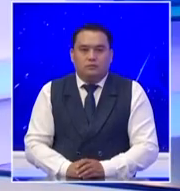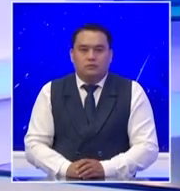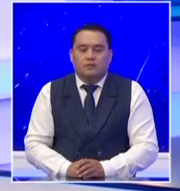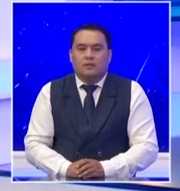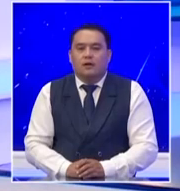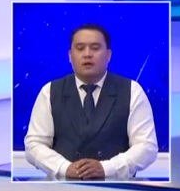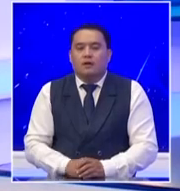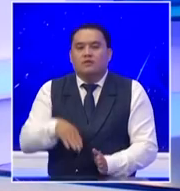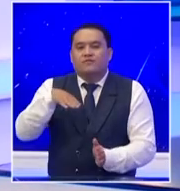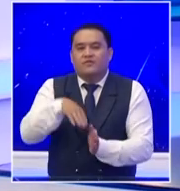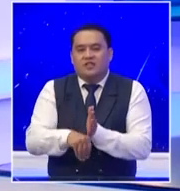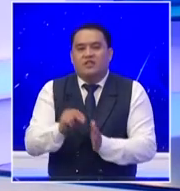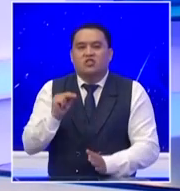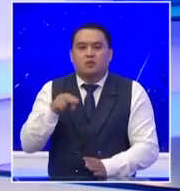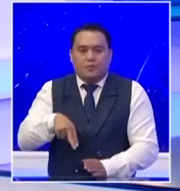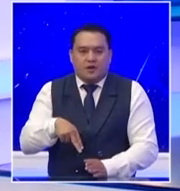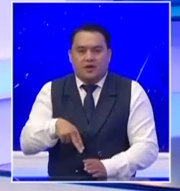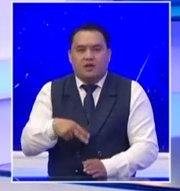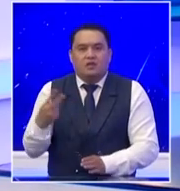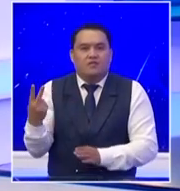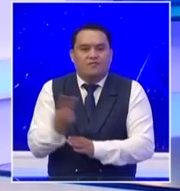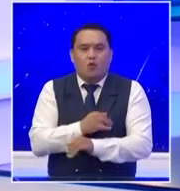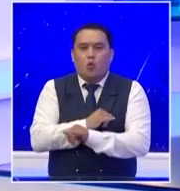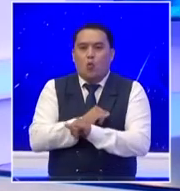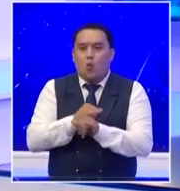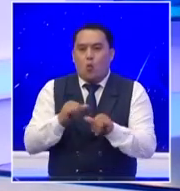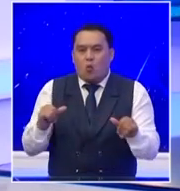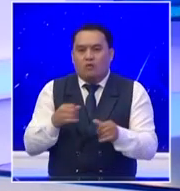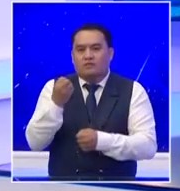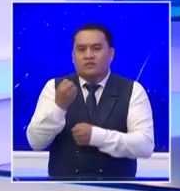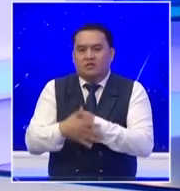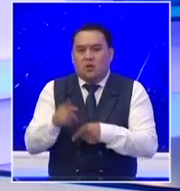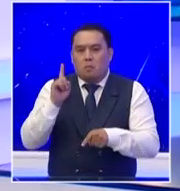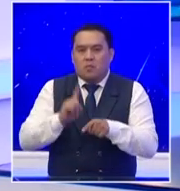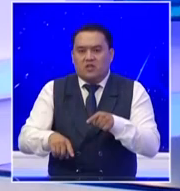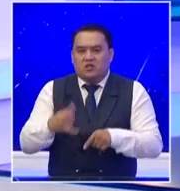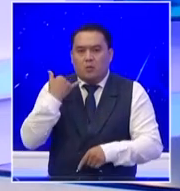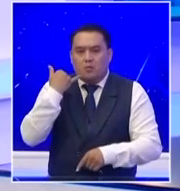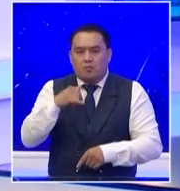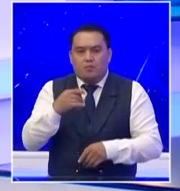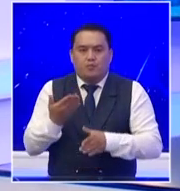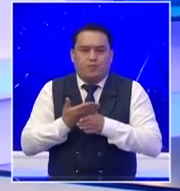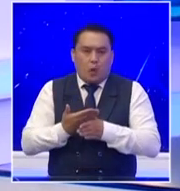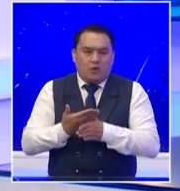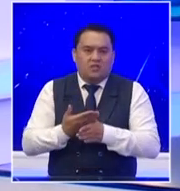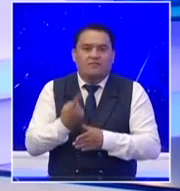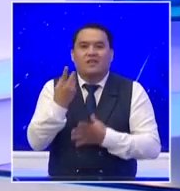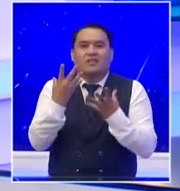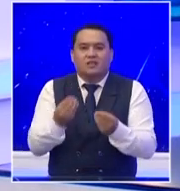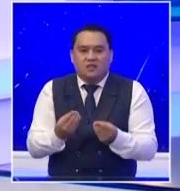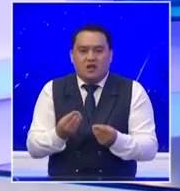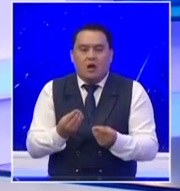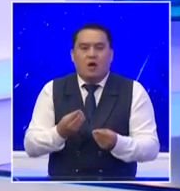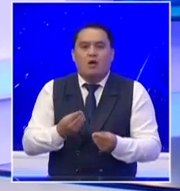С момента введения чрезвычайного положения вдвое увеличилась нагрузка в колл-центрах скорой помощи Алматинской области. В день поступают и